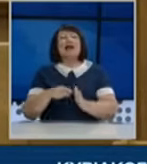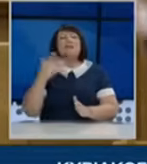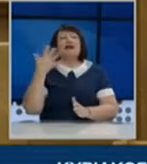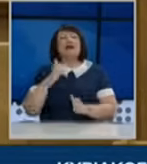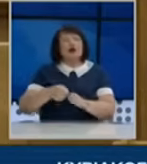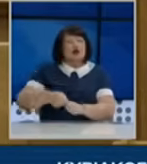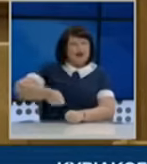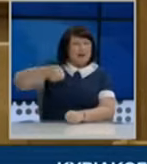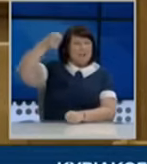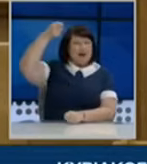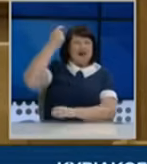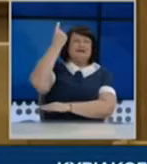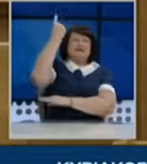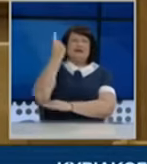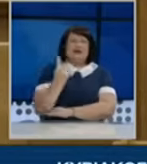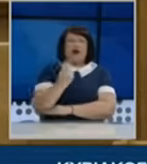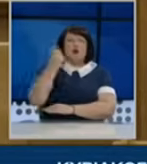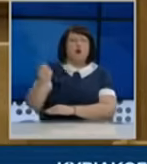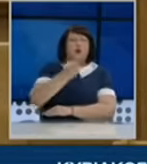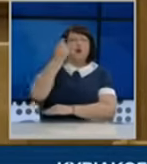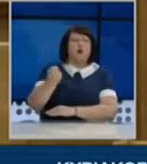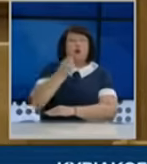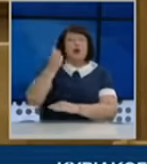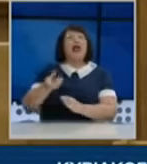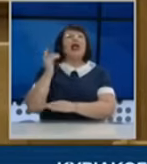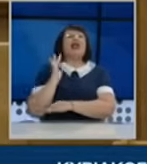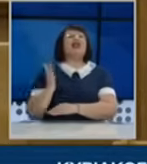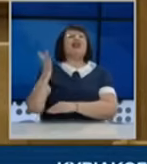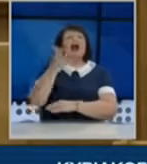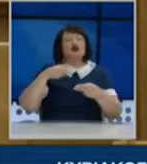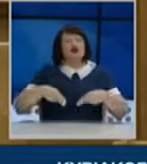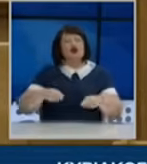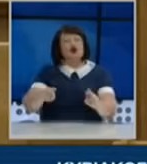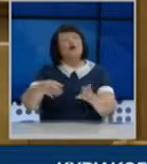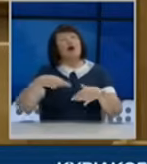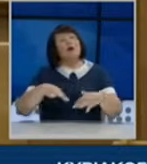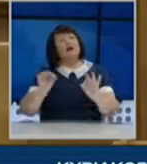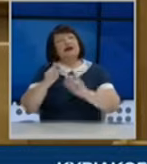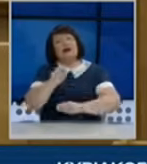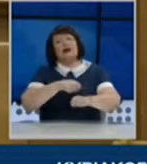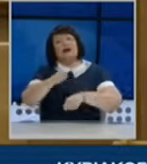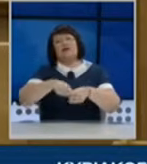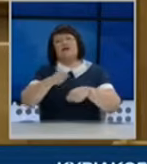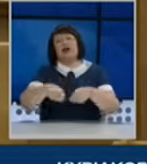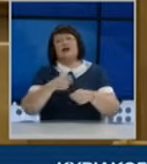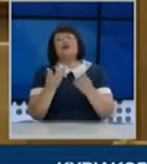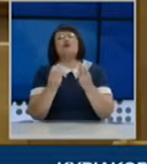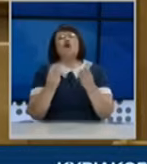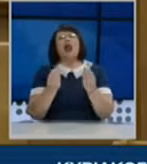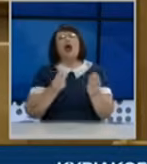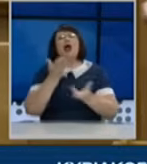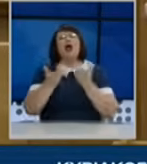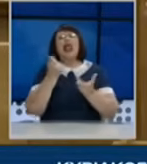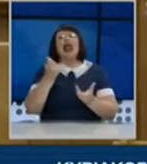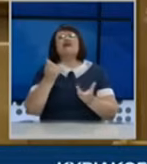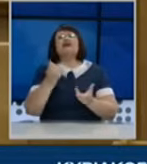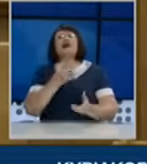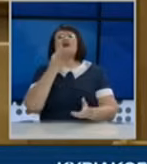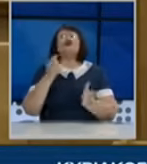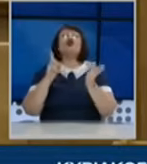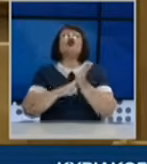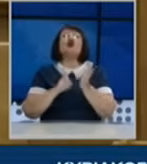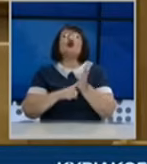να ξαναφτιάξει το δρόμο από την αρχή, το δάσος από την αρχή, δηλαδή πάρα πολλά λεφτά. Λοιπόν, γι' αυτό κάνατε έτσι τον νόμο,